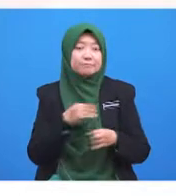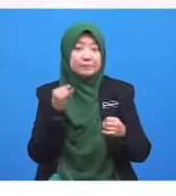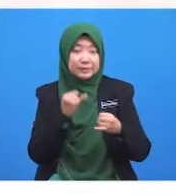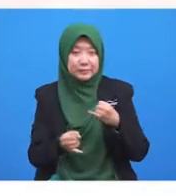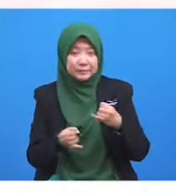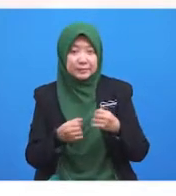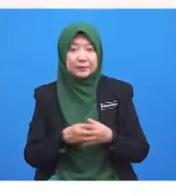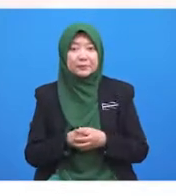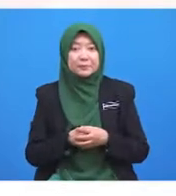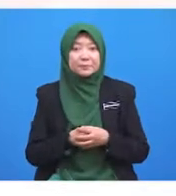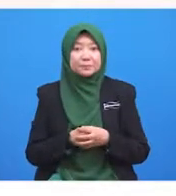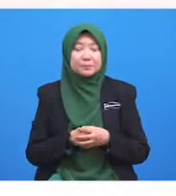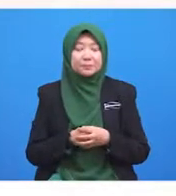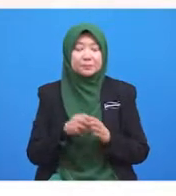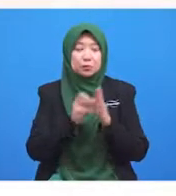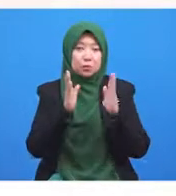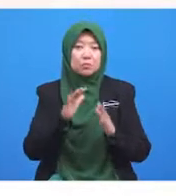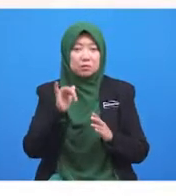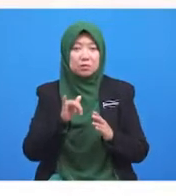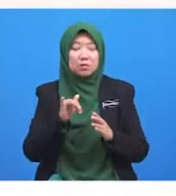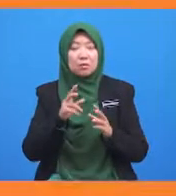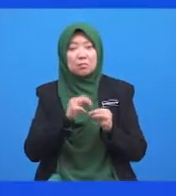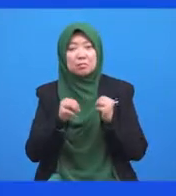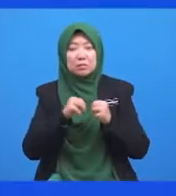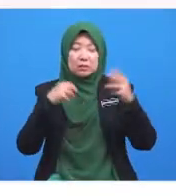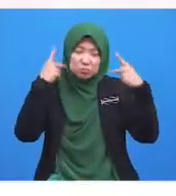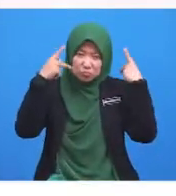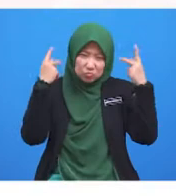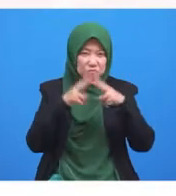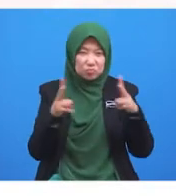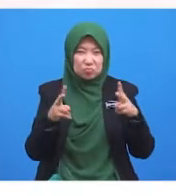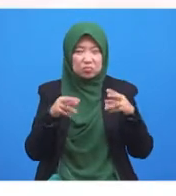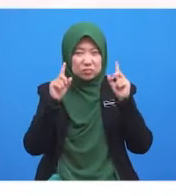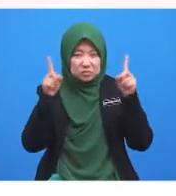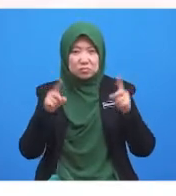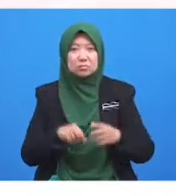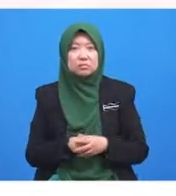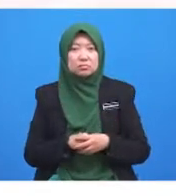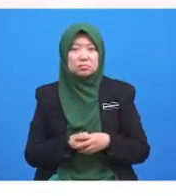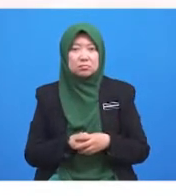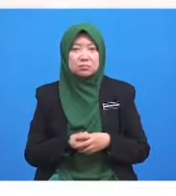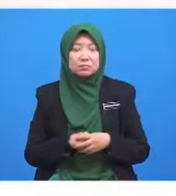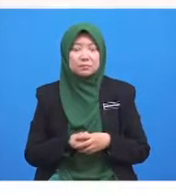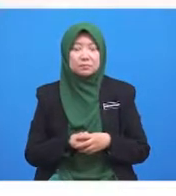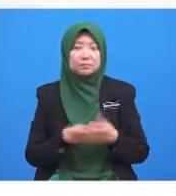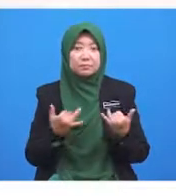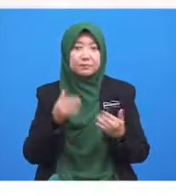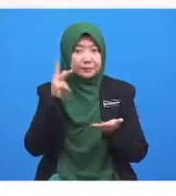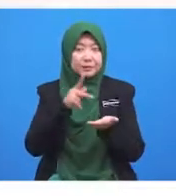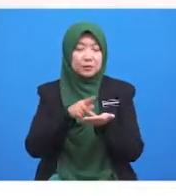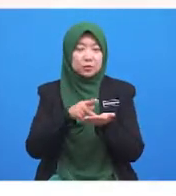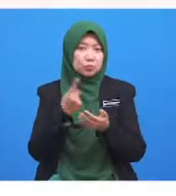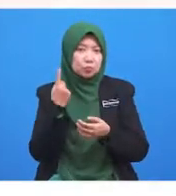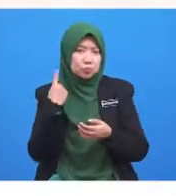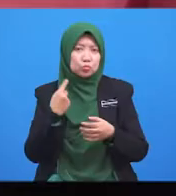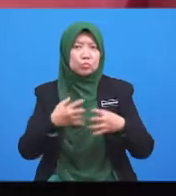sekali, seseorang yang mempunyai masalah migrain. Okey, kita akan terlebih dahulu mengenali mesin